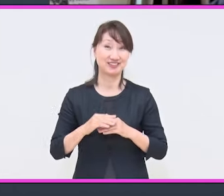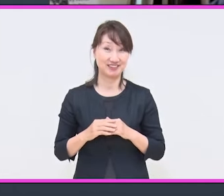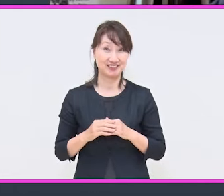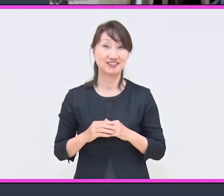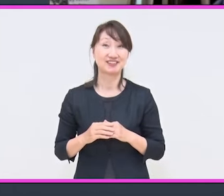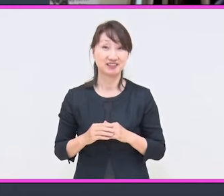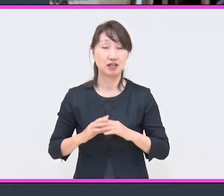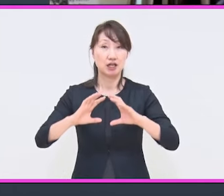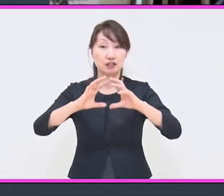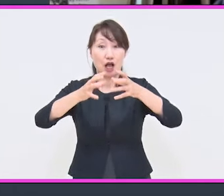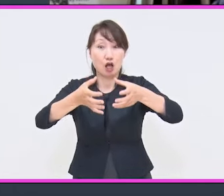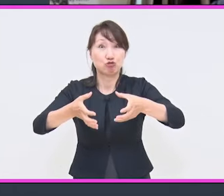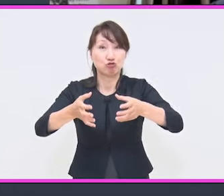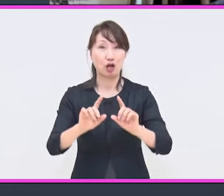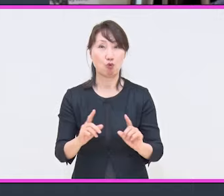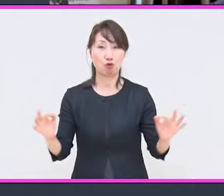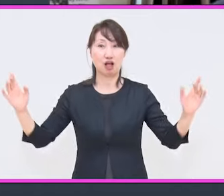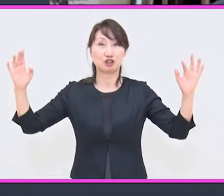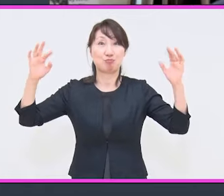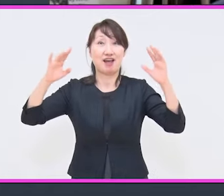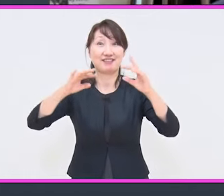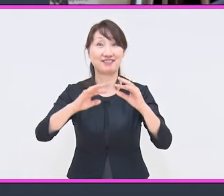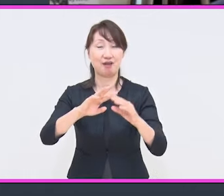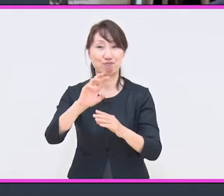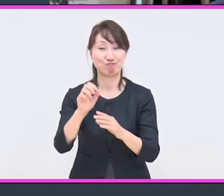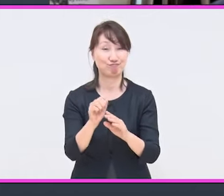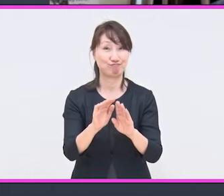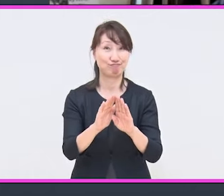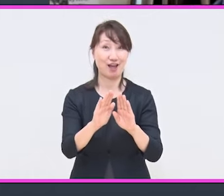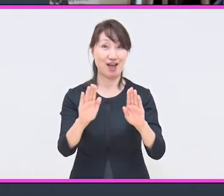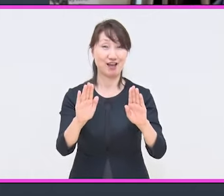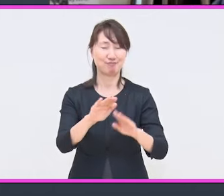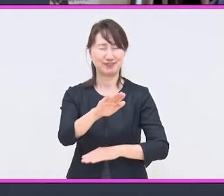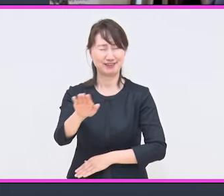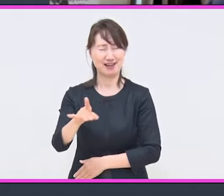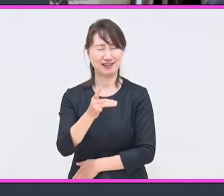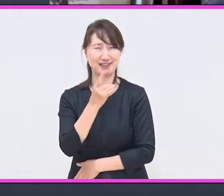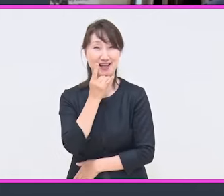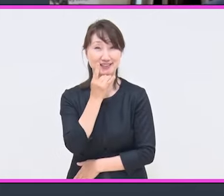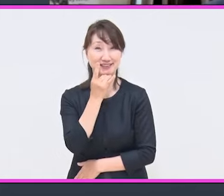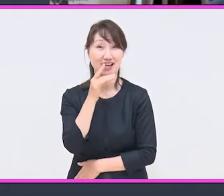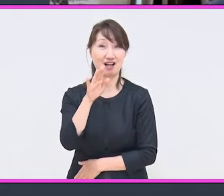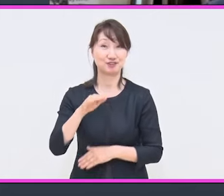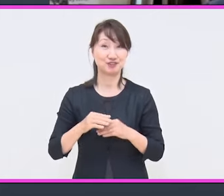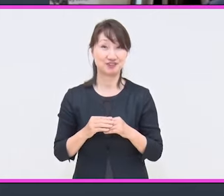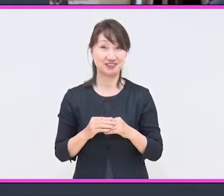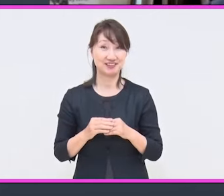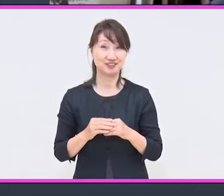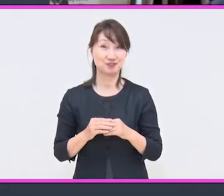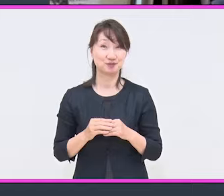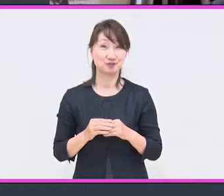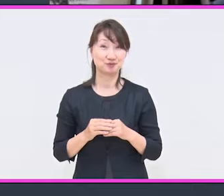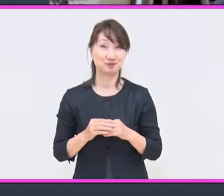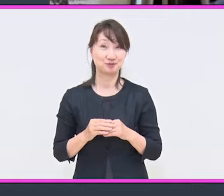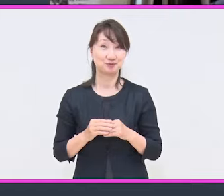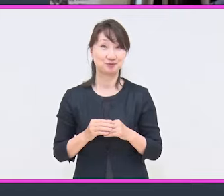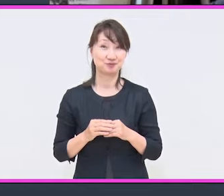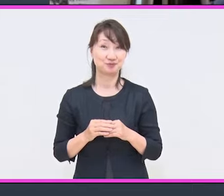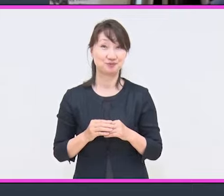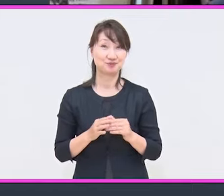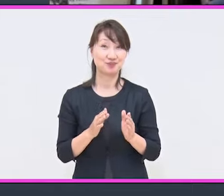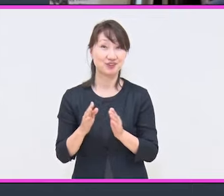great expectation now of the world coming together in、Tokyo to celebrate this. And it will be